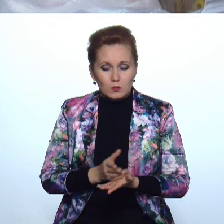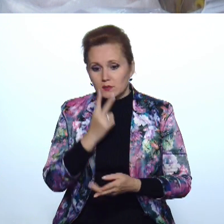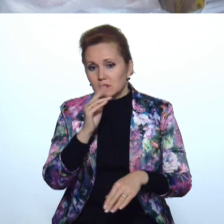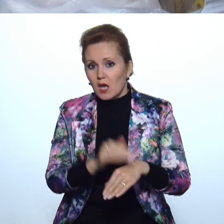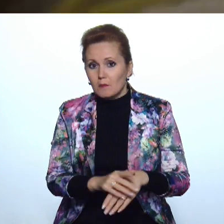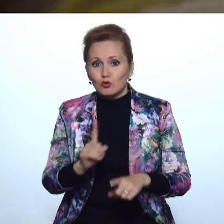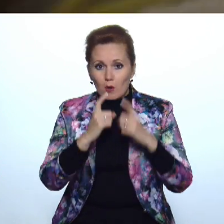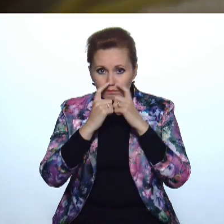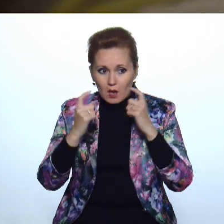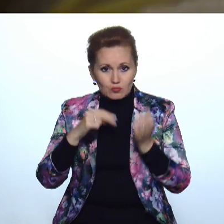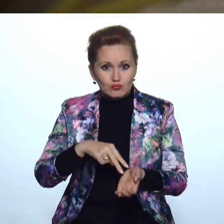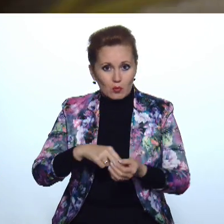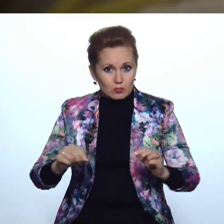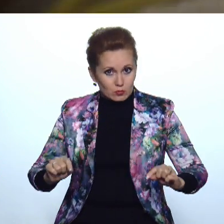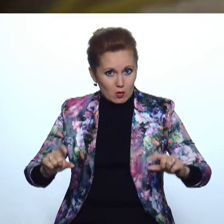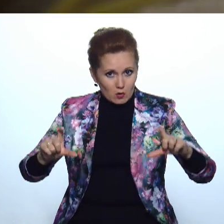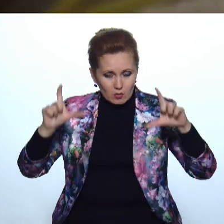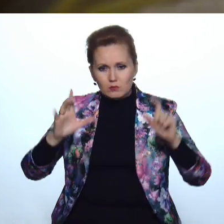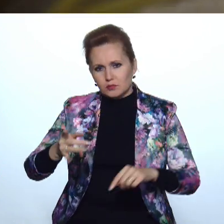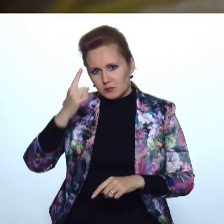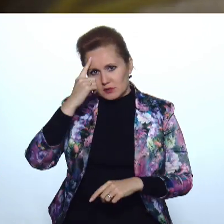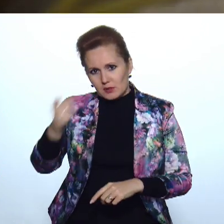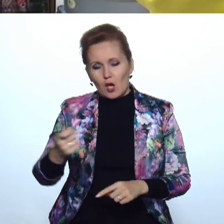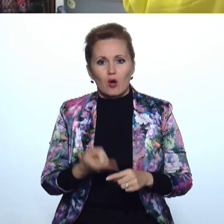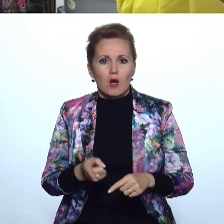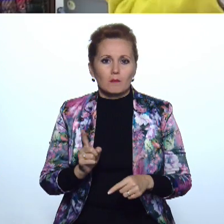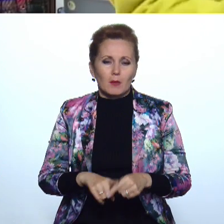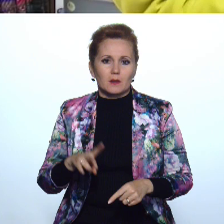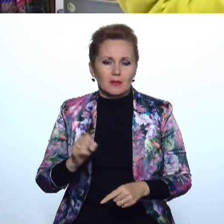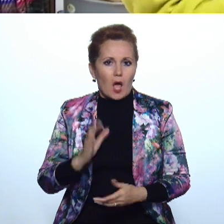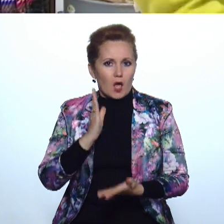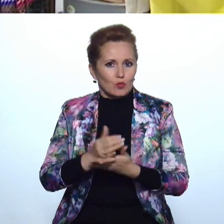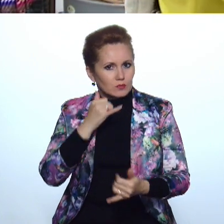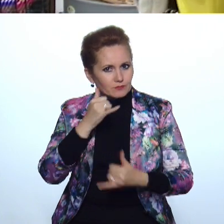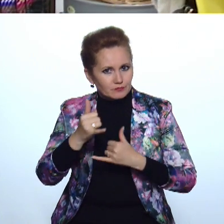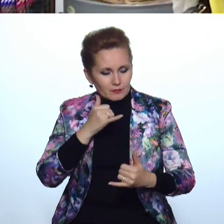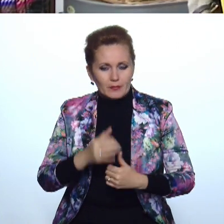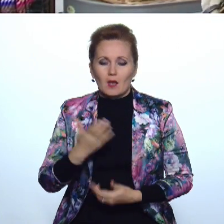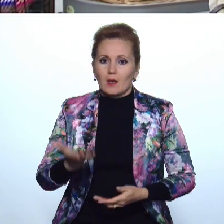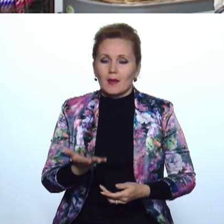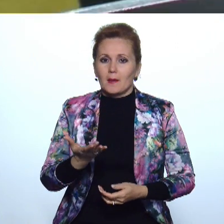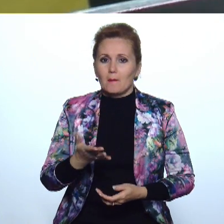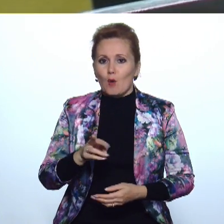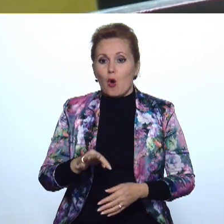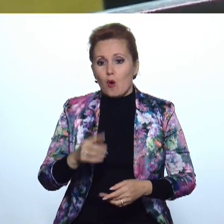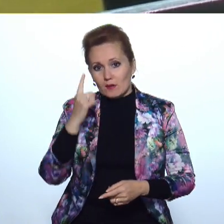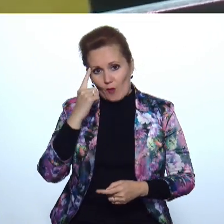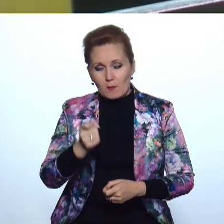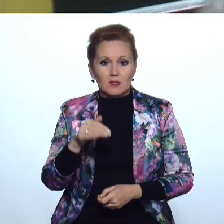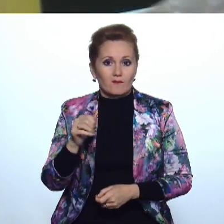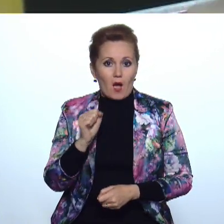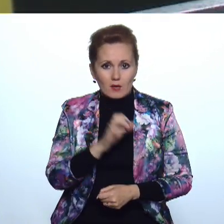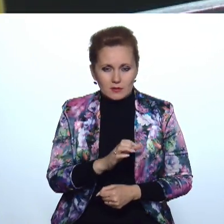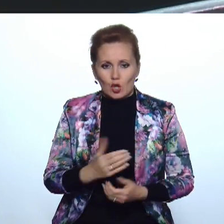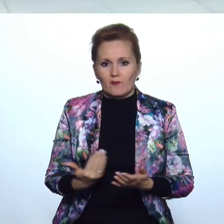что средства индивидуальной защиты начали дорожать, сигнализировать об этом на номер горячей линии. Между тем, по данным УФАС, вновь